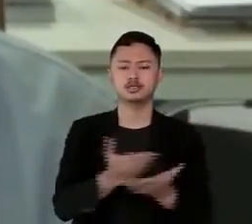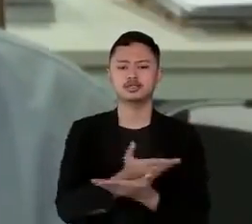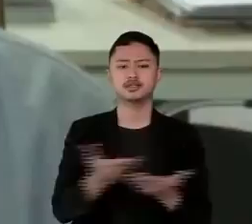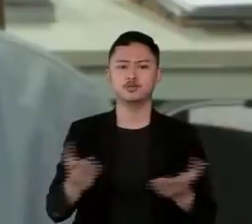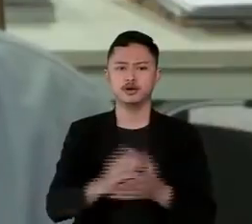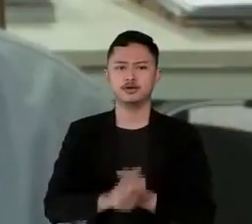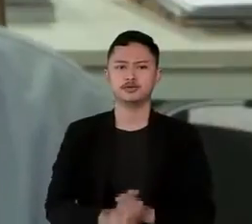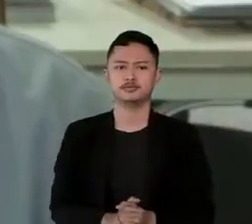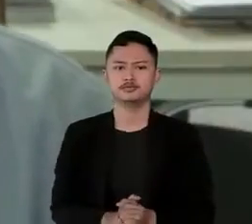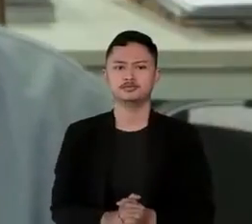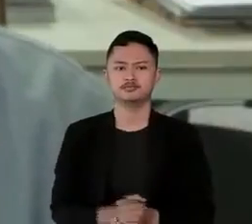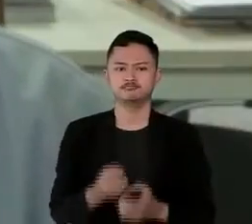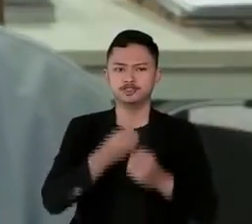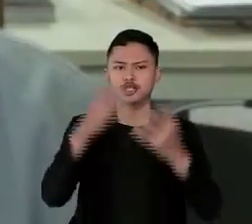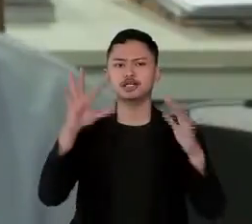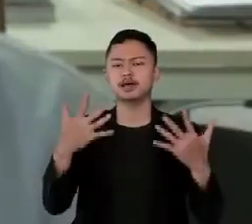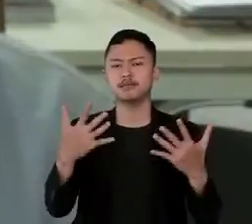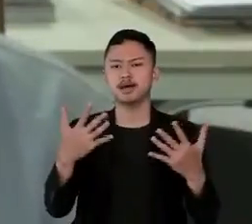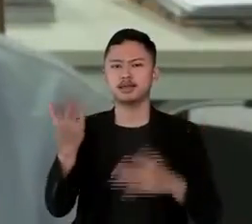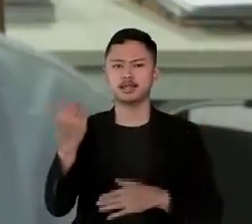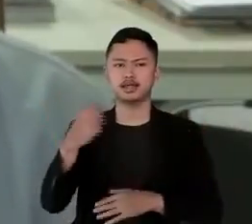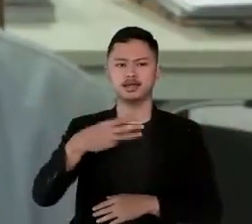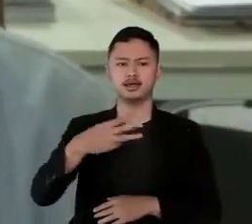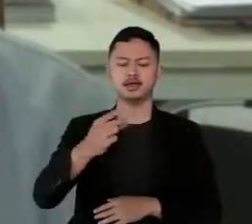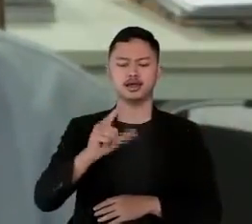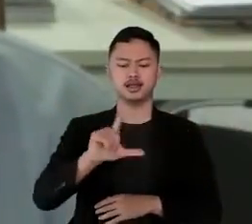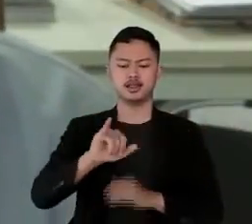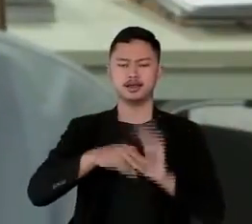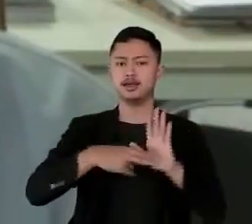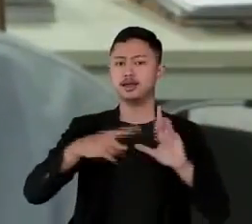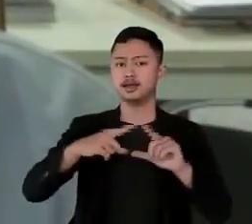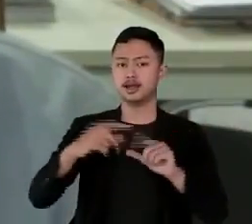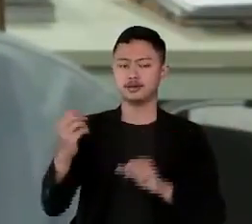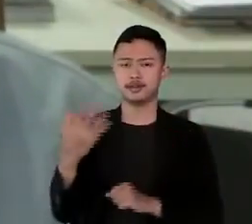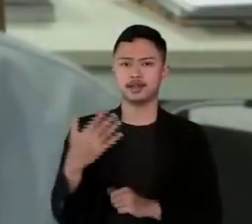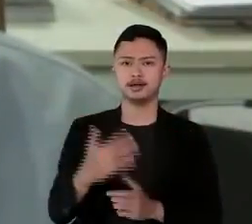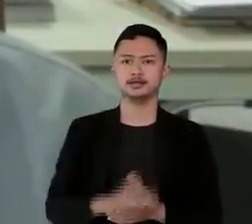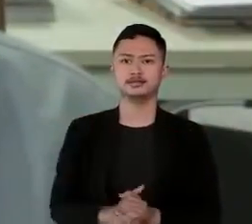yang jelas tapi pernah